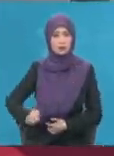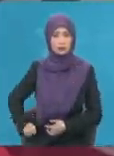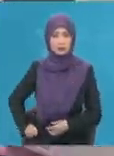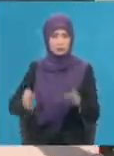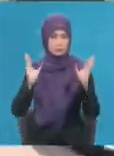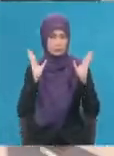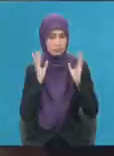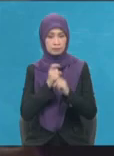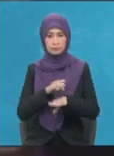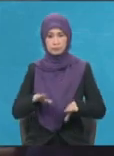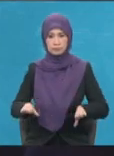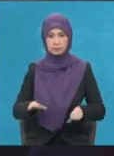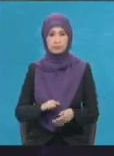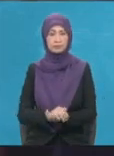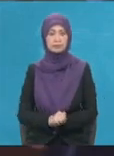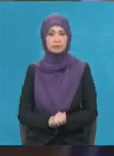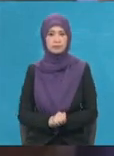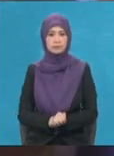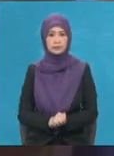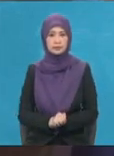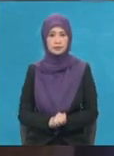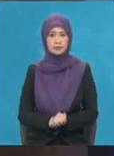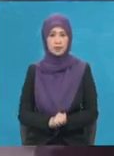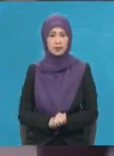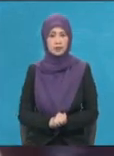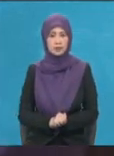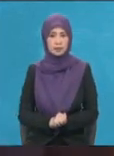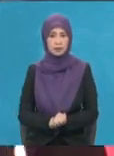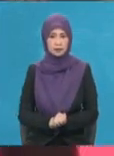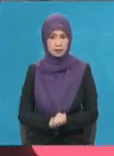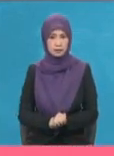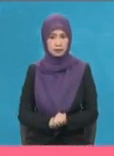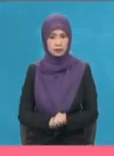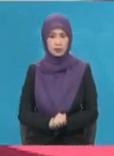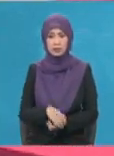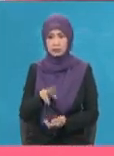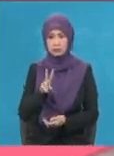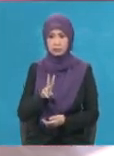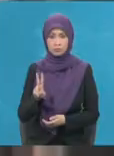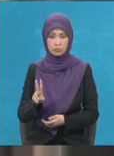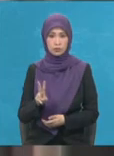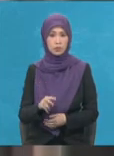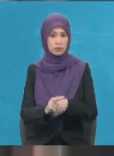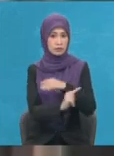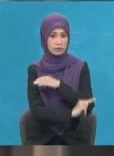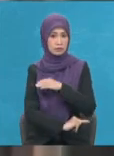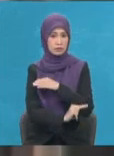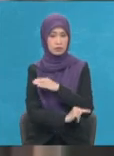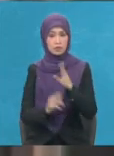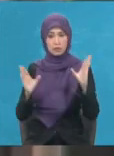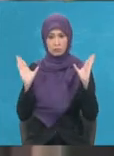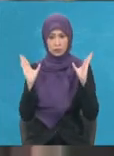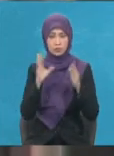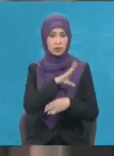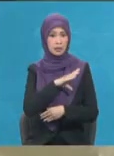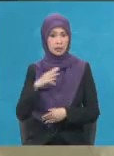Brunei Darussalam keistiadat itu nanti jelas mencerminkan keakraban hubungan antara negara Brunei Darussalam dan Jodan